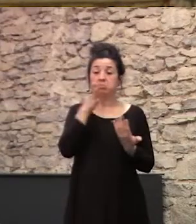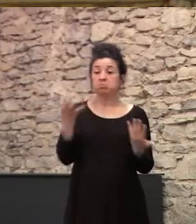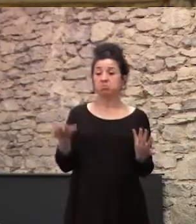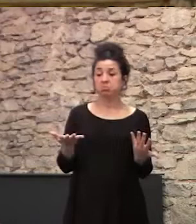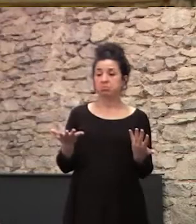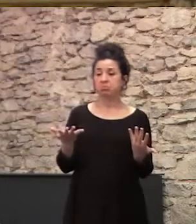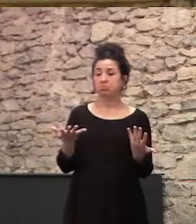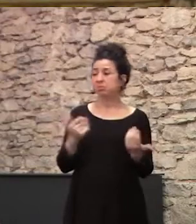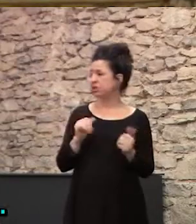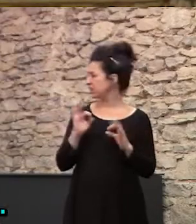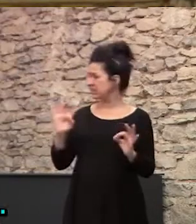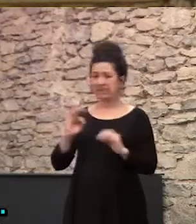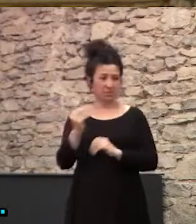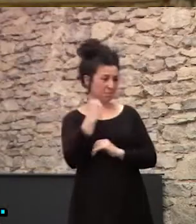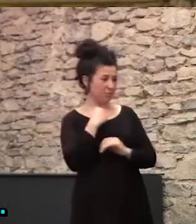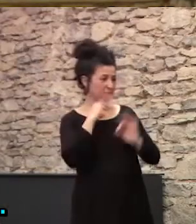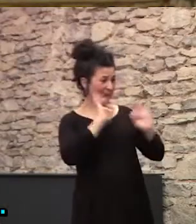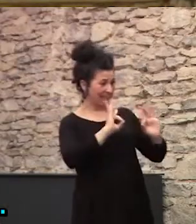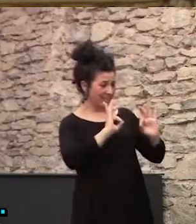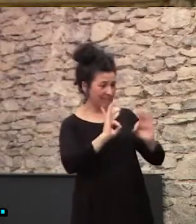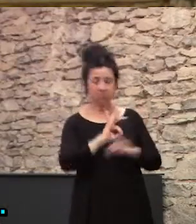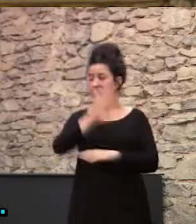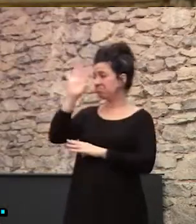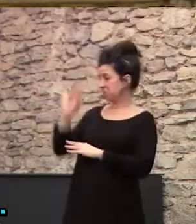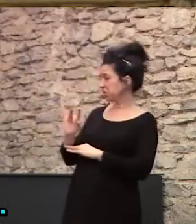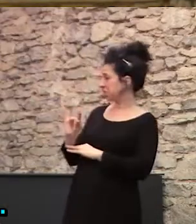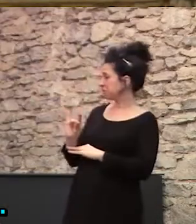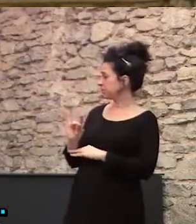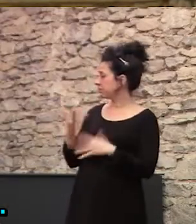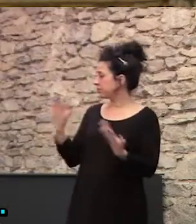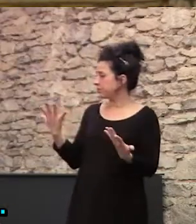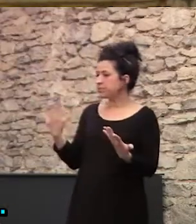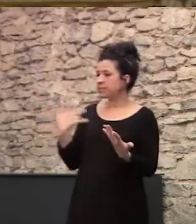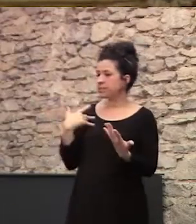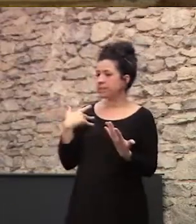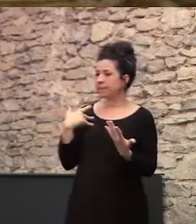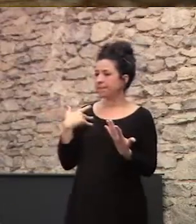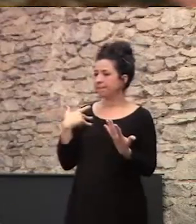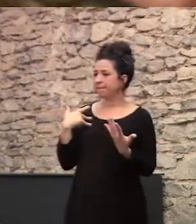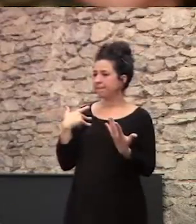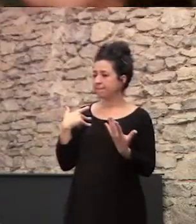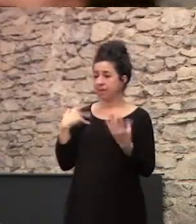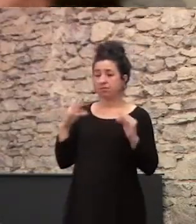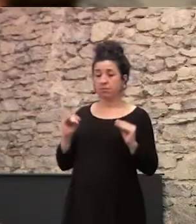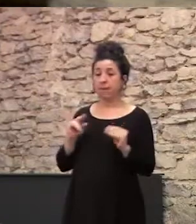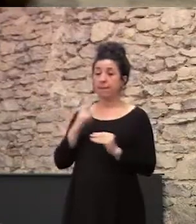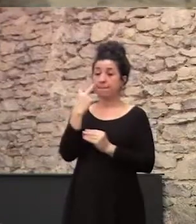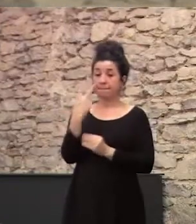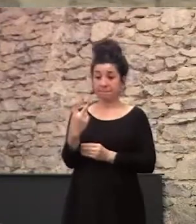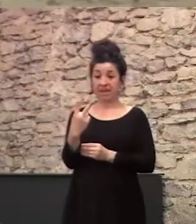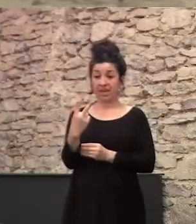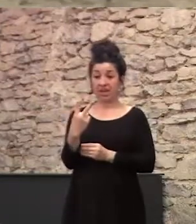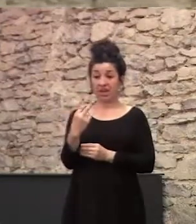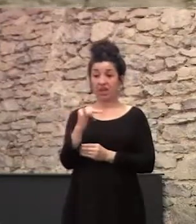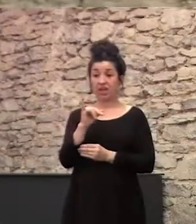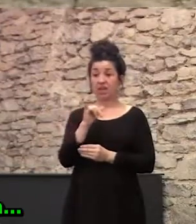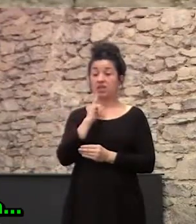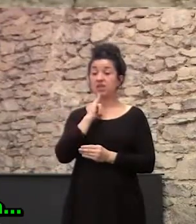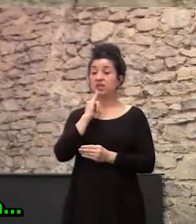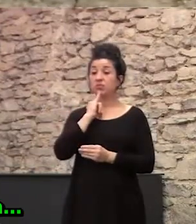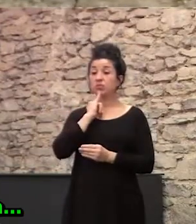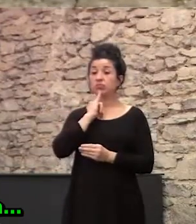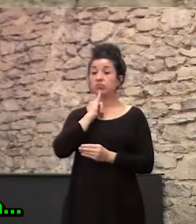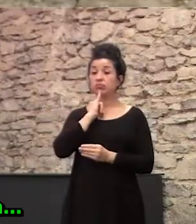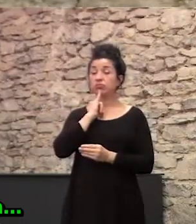ez dakit hori zen, ez dakit hori dan galdetu dutela zuna. Bai, hizkuntza lantzen. Bai, bai. Ezagutzen duzu.